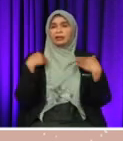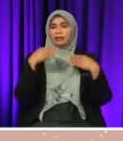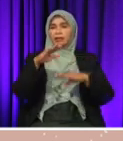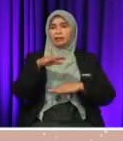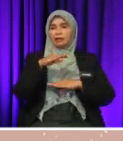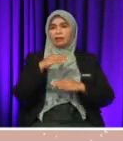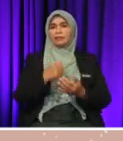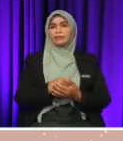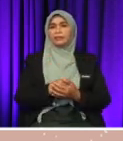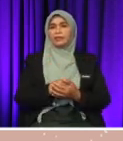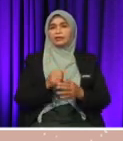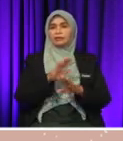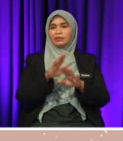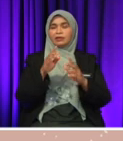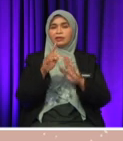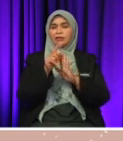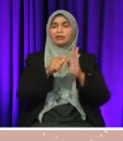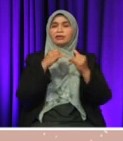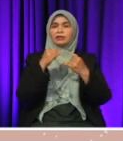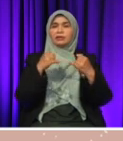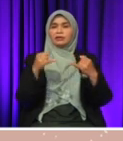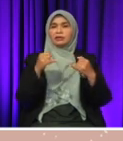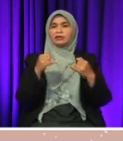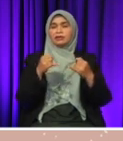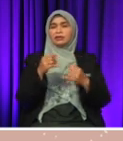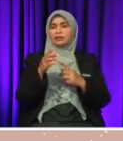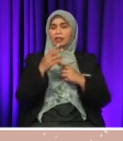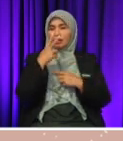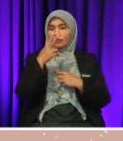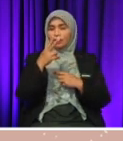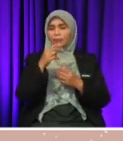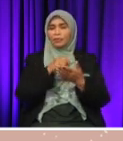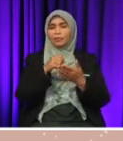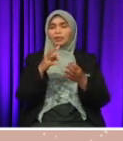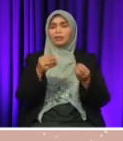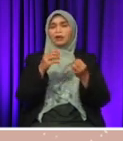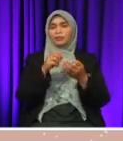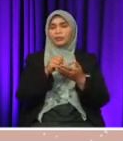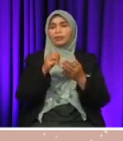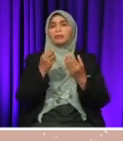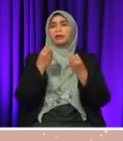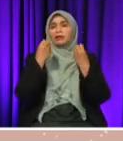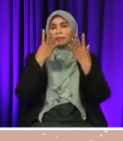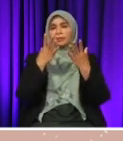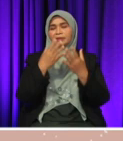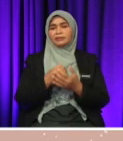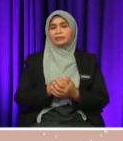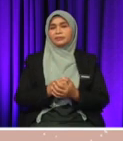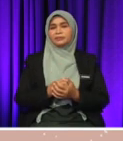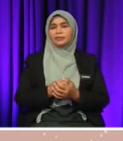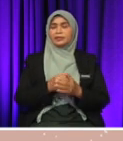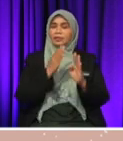dia tidak terikat jadi terpulang kepada pengarang untuk menulis berak-berangkat yang kedua